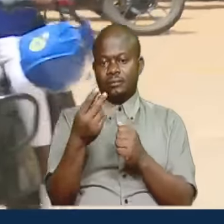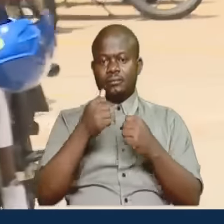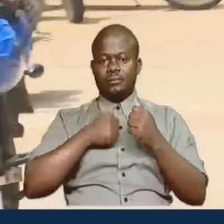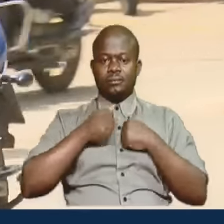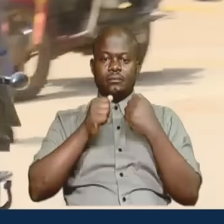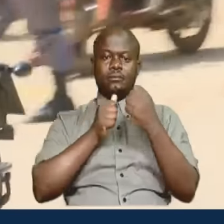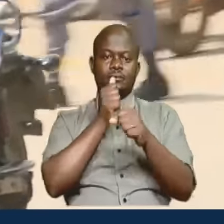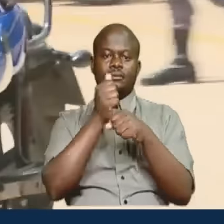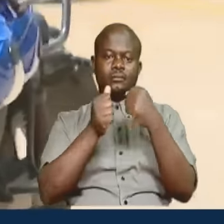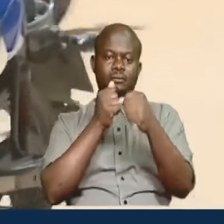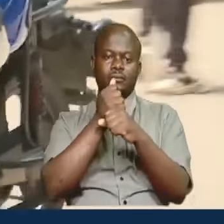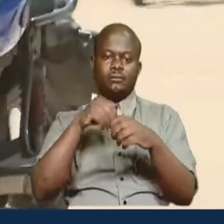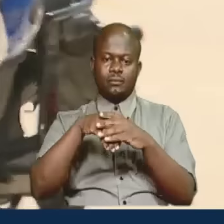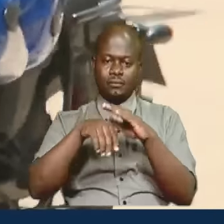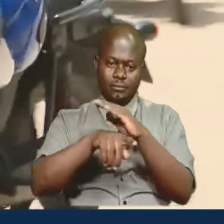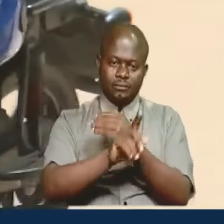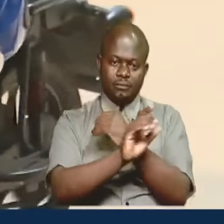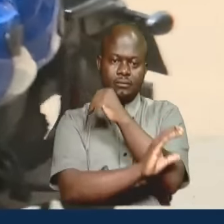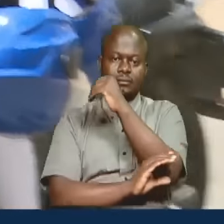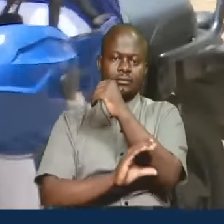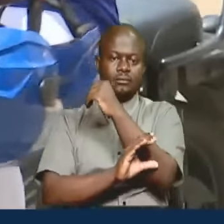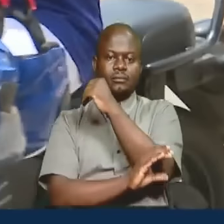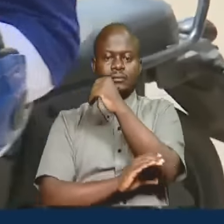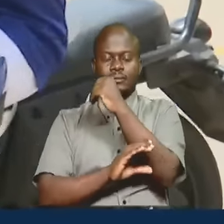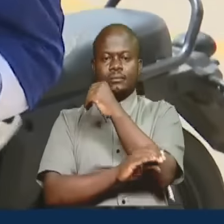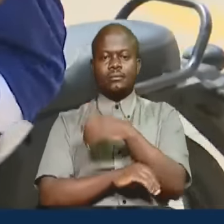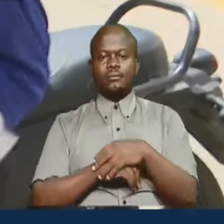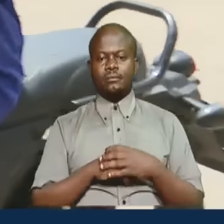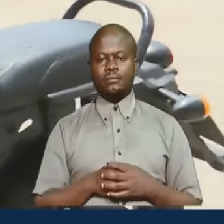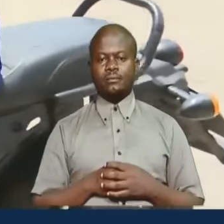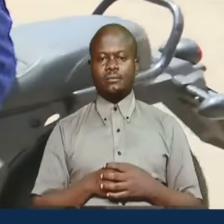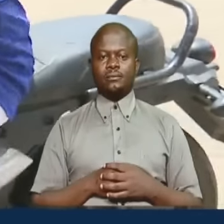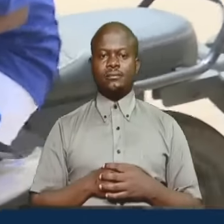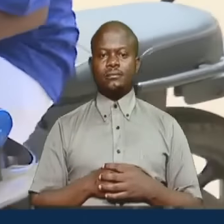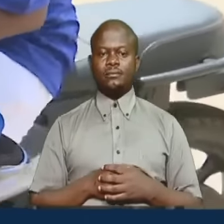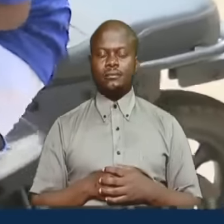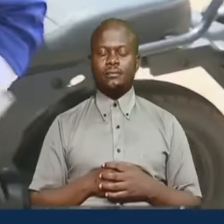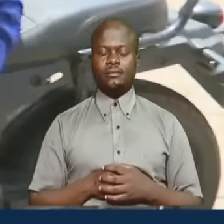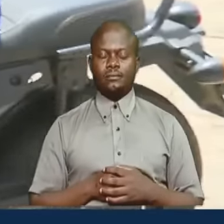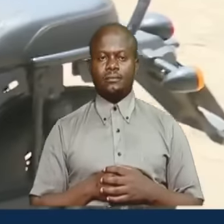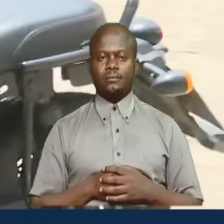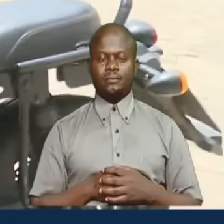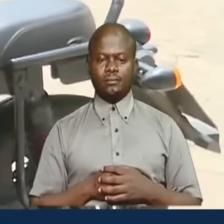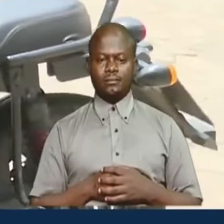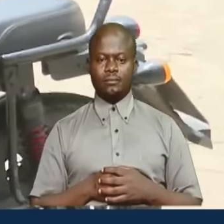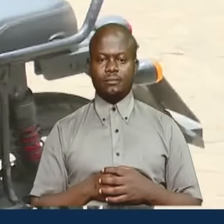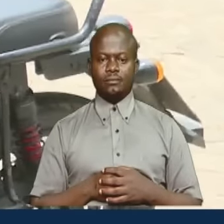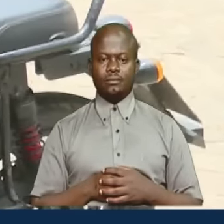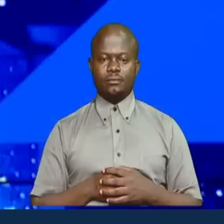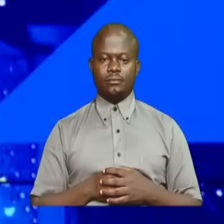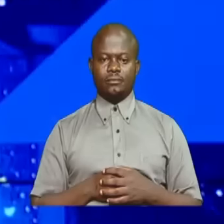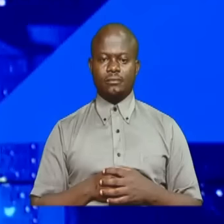buri mwaka mu kuzinjiza mu gihugu. Placide Inshuti, Kigali.